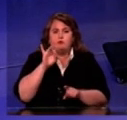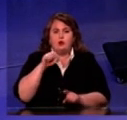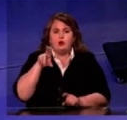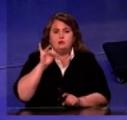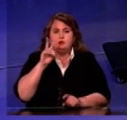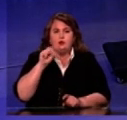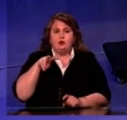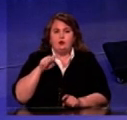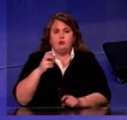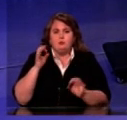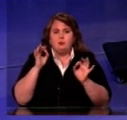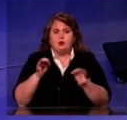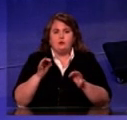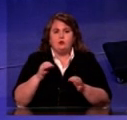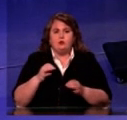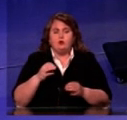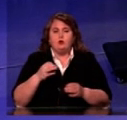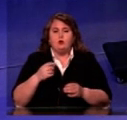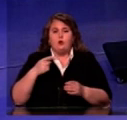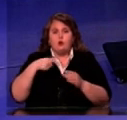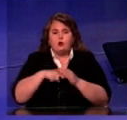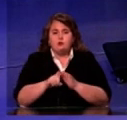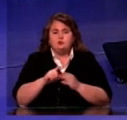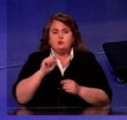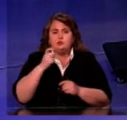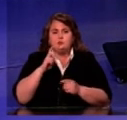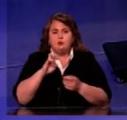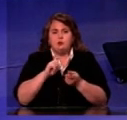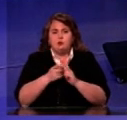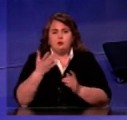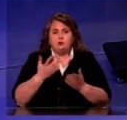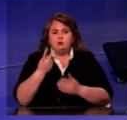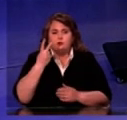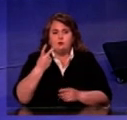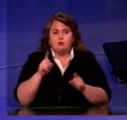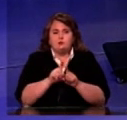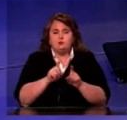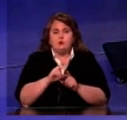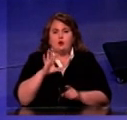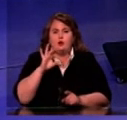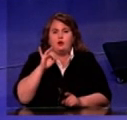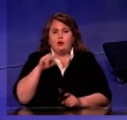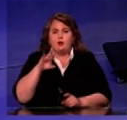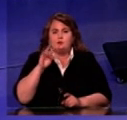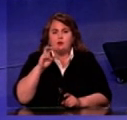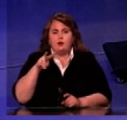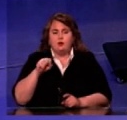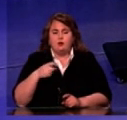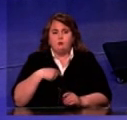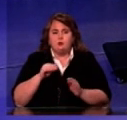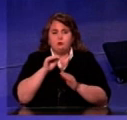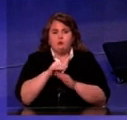радикала. Правила органической химии у нас при этом не меняются. Если два одинаковых радикала, мы добавляем частицу